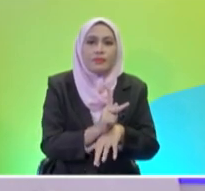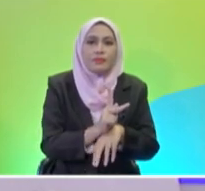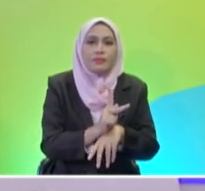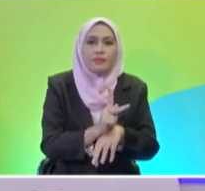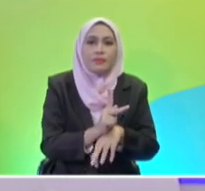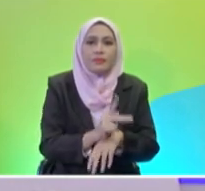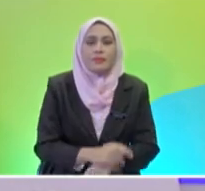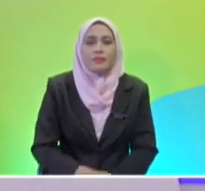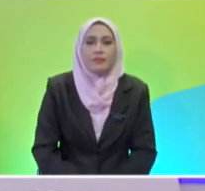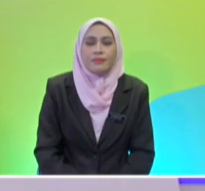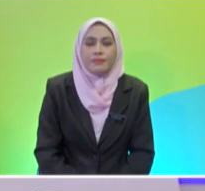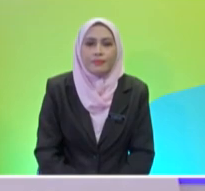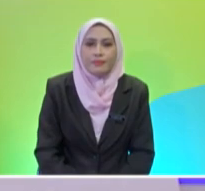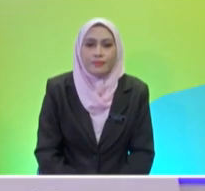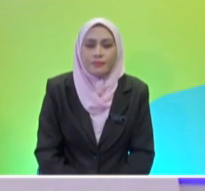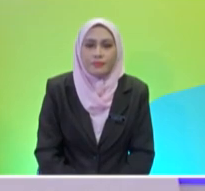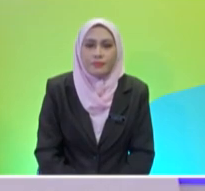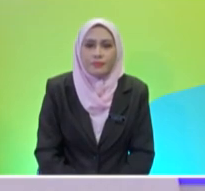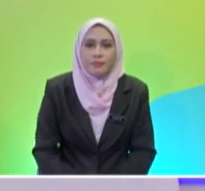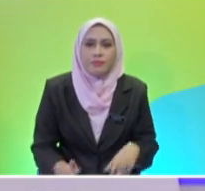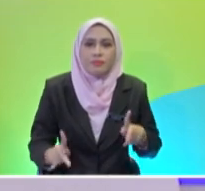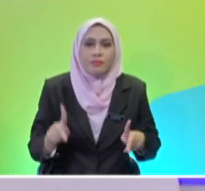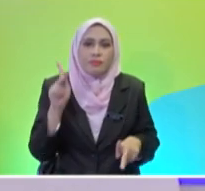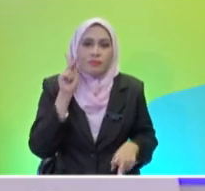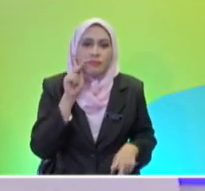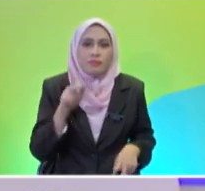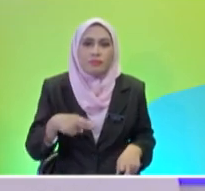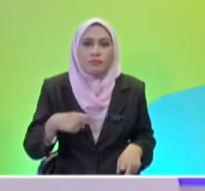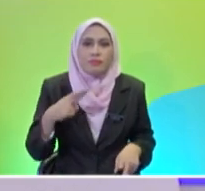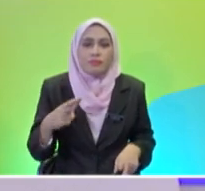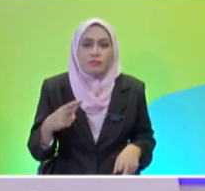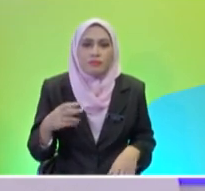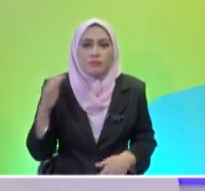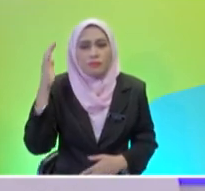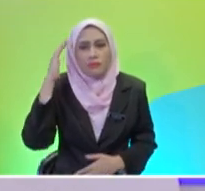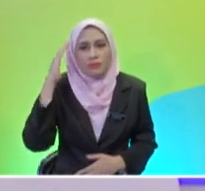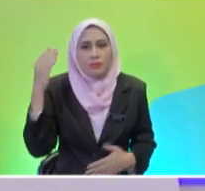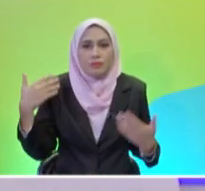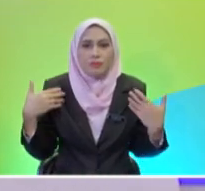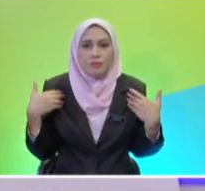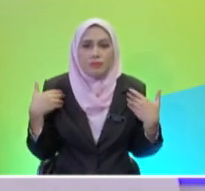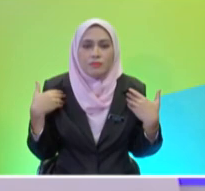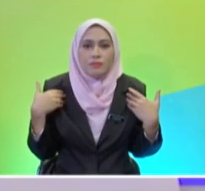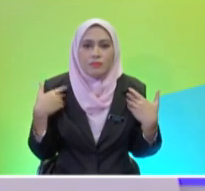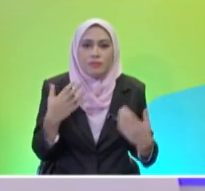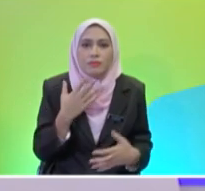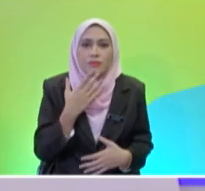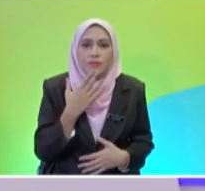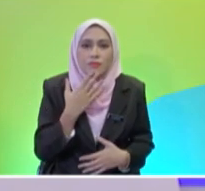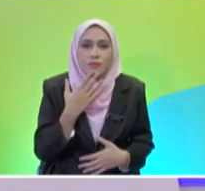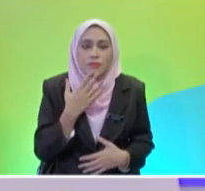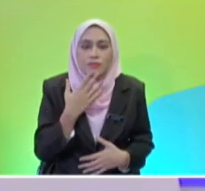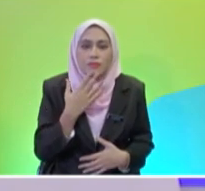Pepatung. Pepatung. Kalau kakak Ria, Kak Ria perasan tak dekat sini ada berwarna? Kita